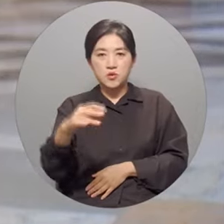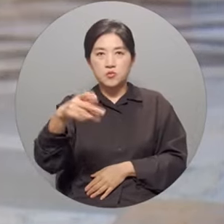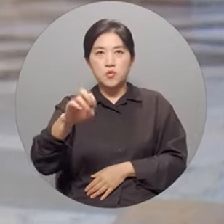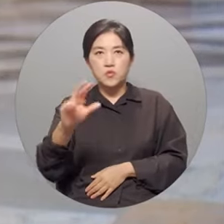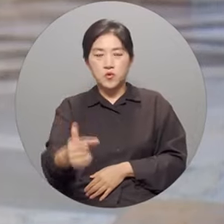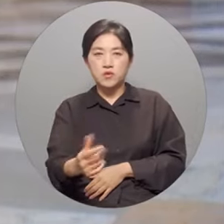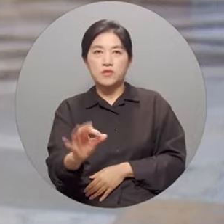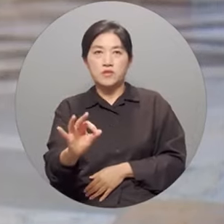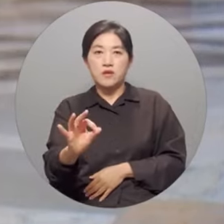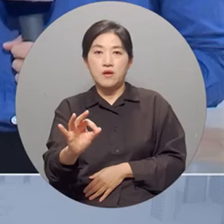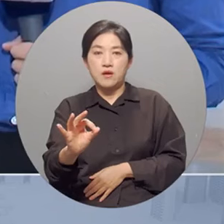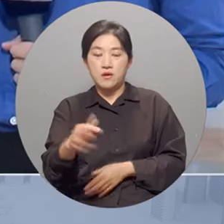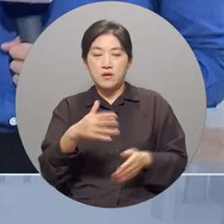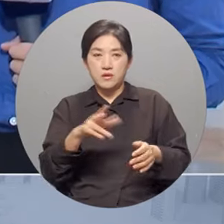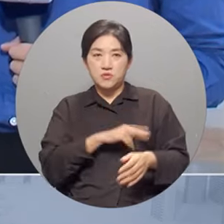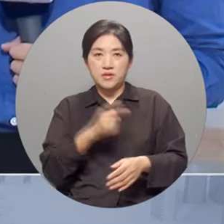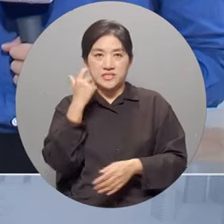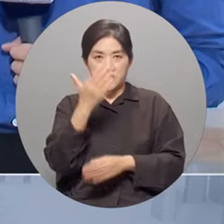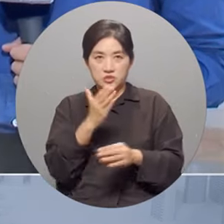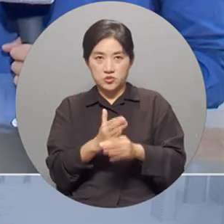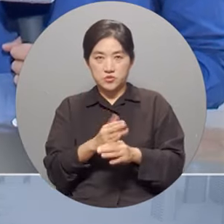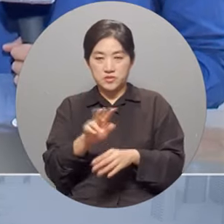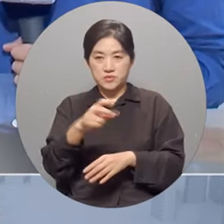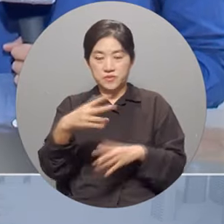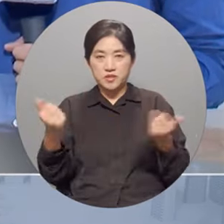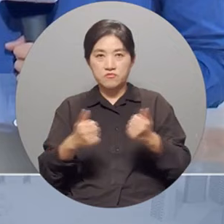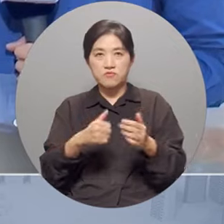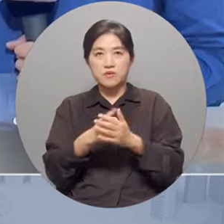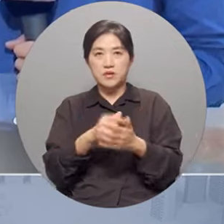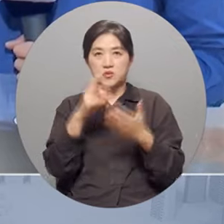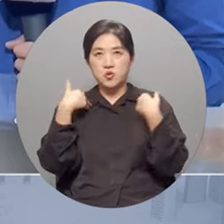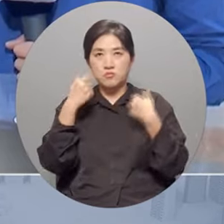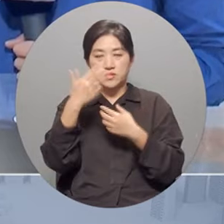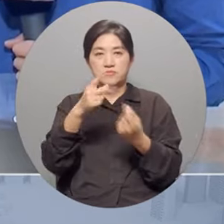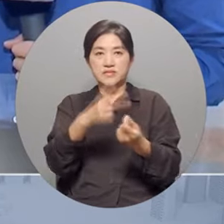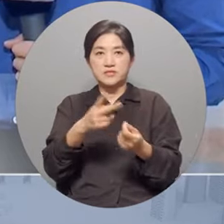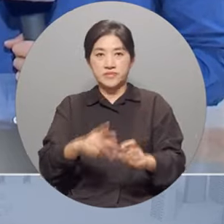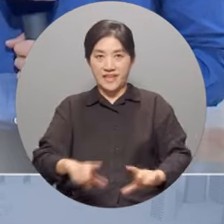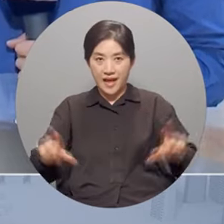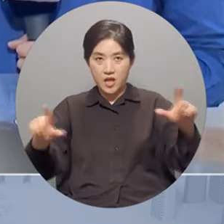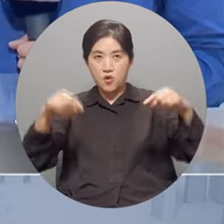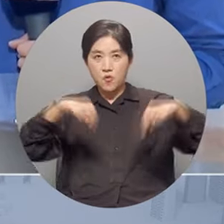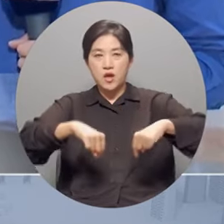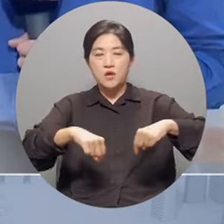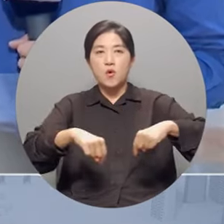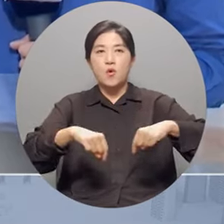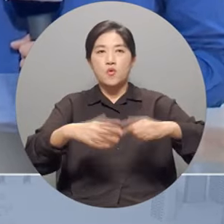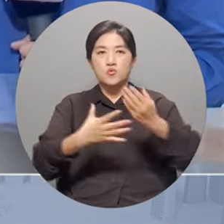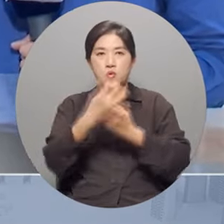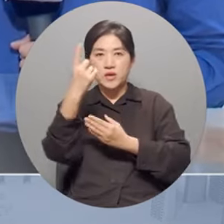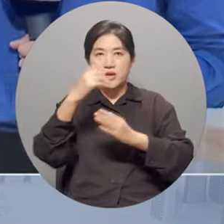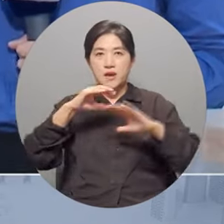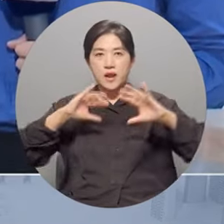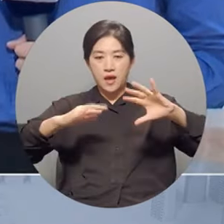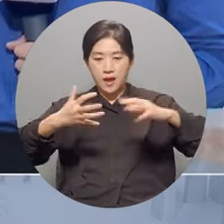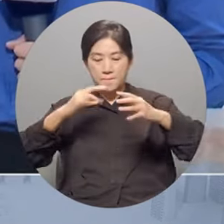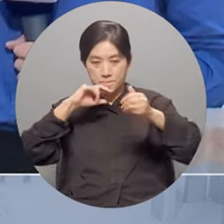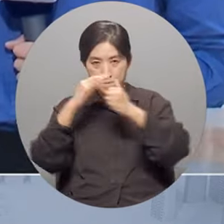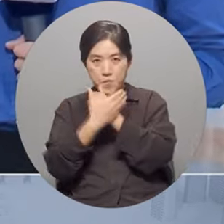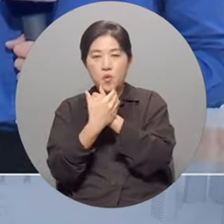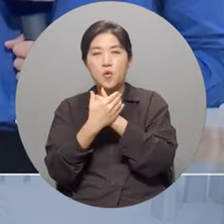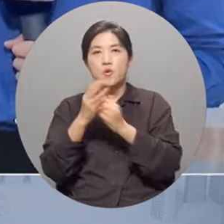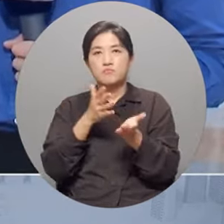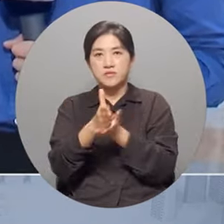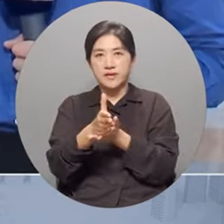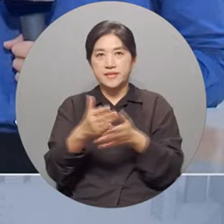진행 중입니다. 22대 국회 첫 대정부 질문 이틀 차인 오늘 주제는 외교, 통일, 안보 분야입니다. 최근